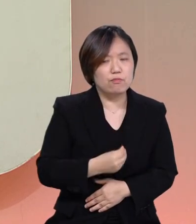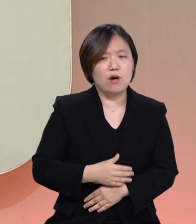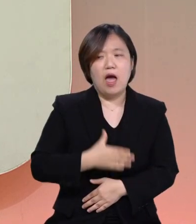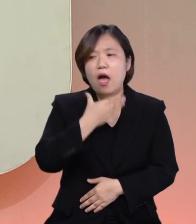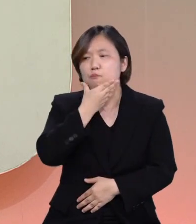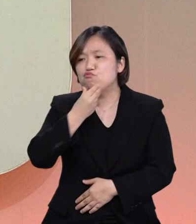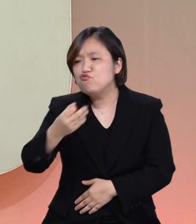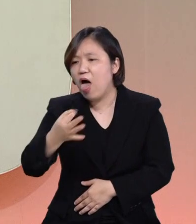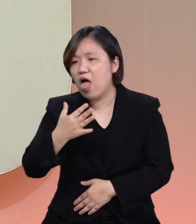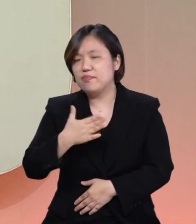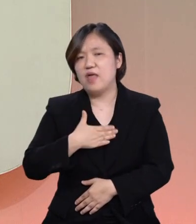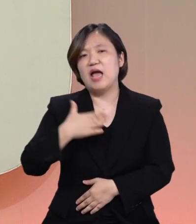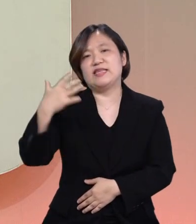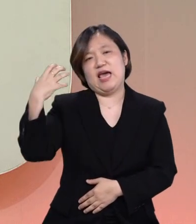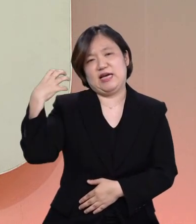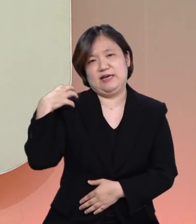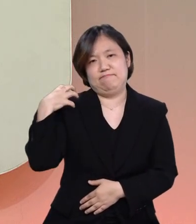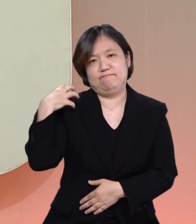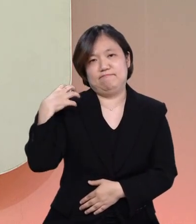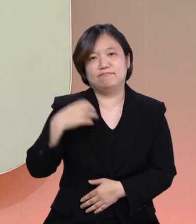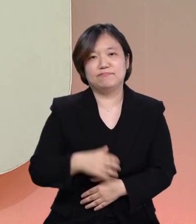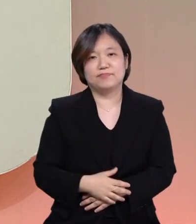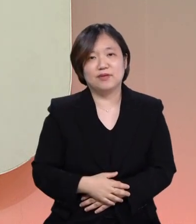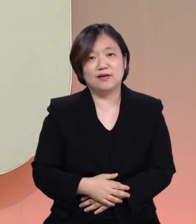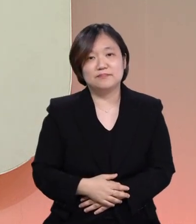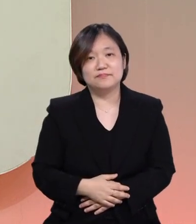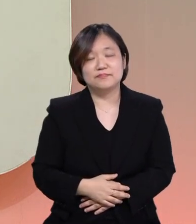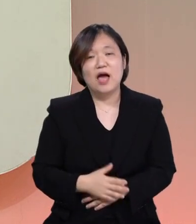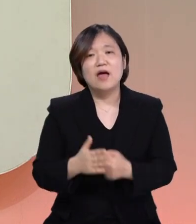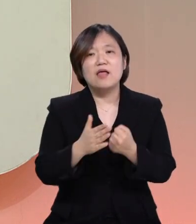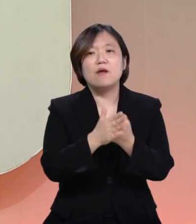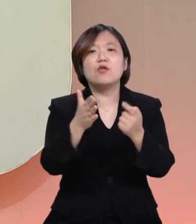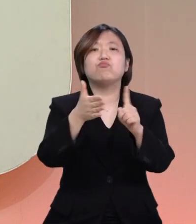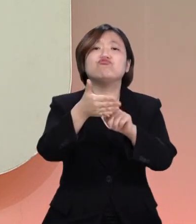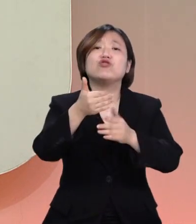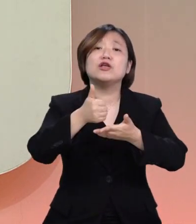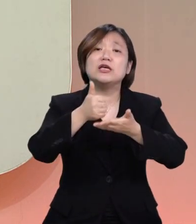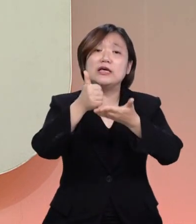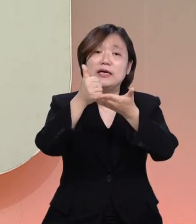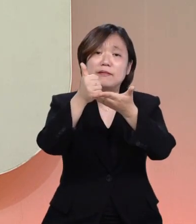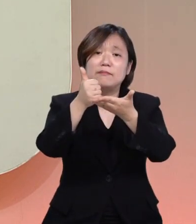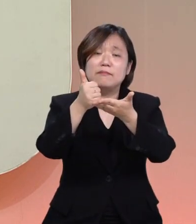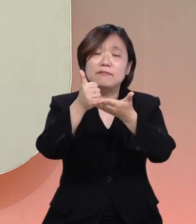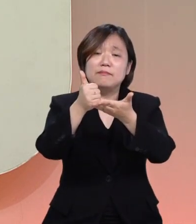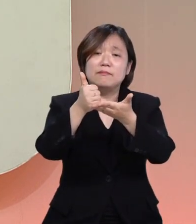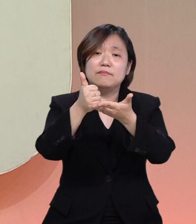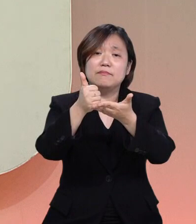되는 겁니다 그래서 우리 부처님께서는 항상 우리 불자들에게